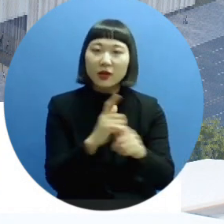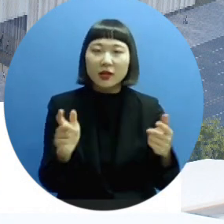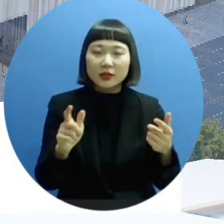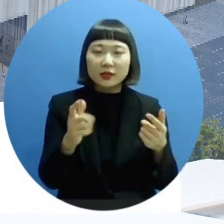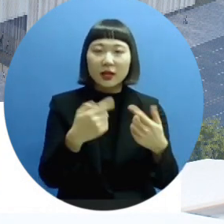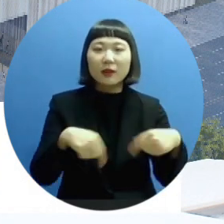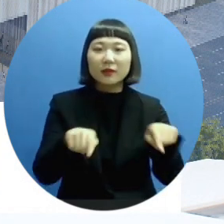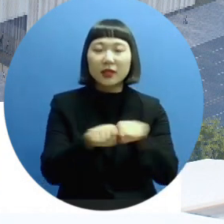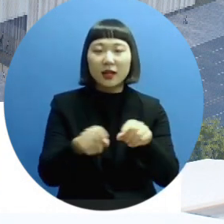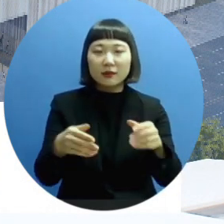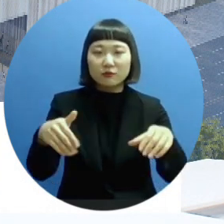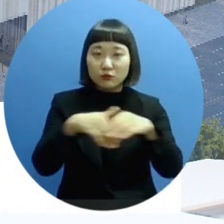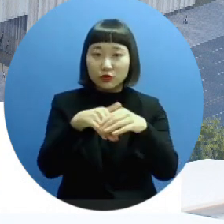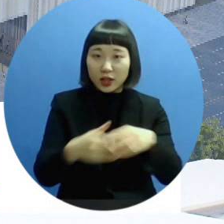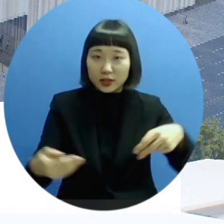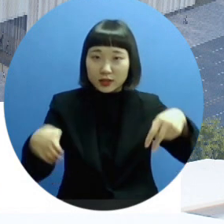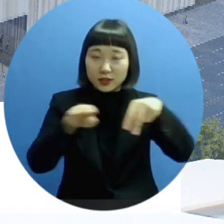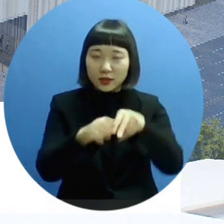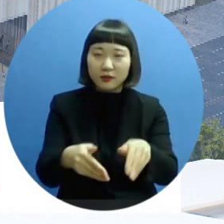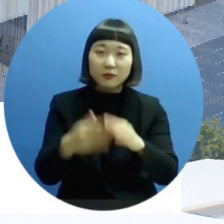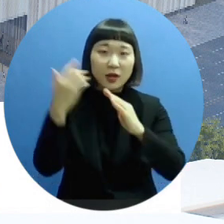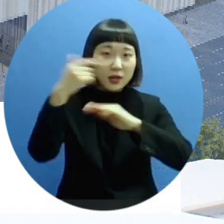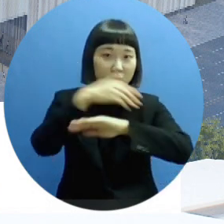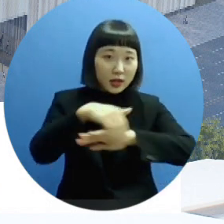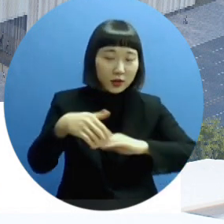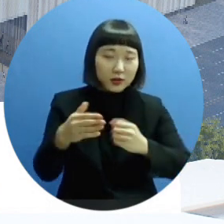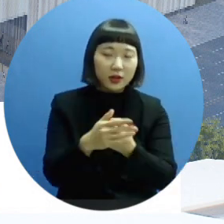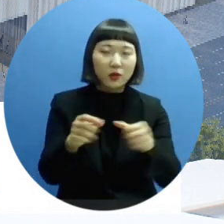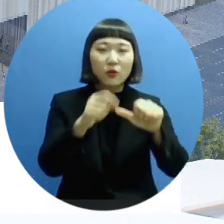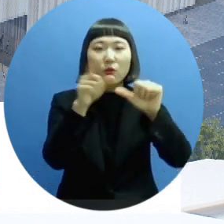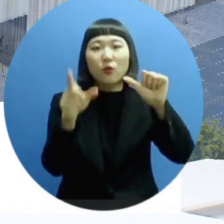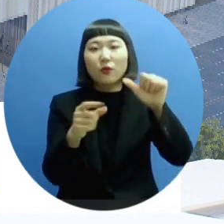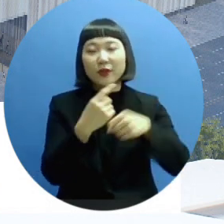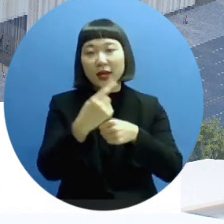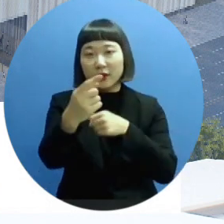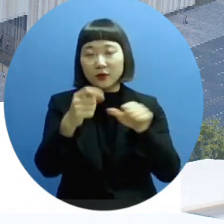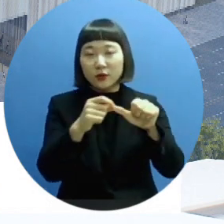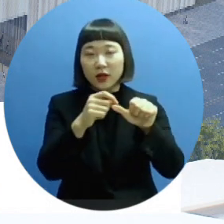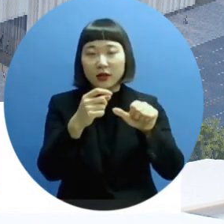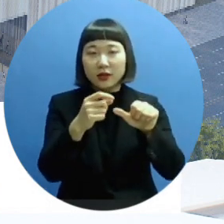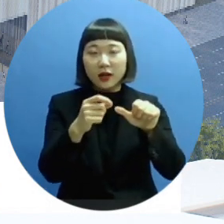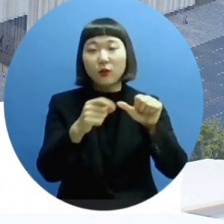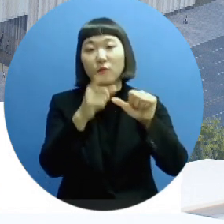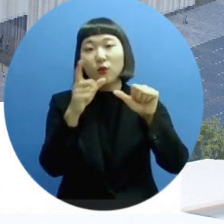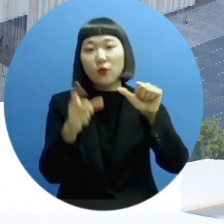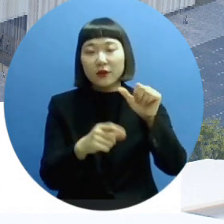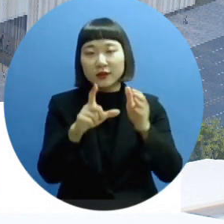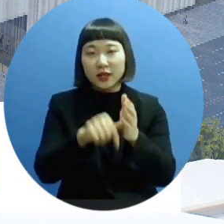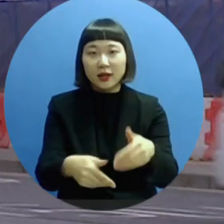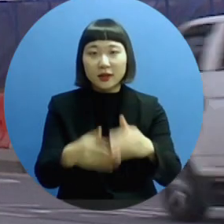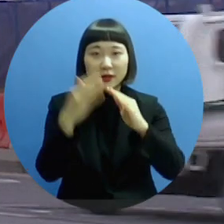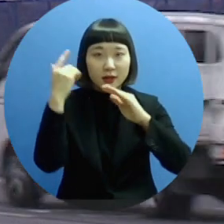공사를 시작해 2027년 5월에 개관한다는 계획입니다. NIB 원태규 기자입니다.